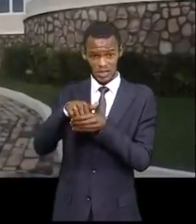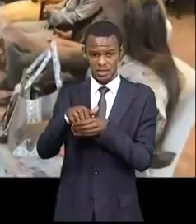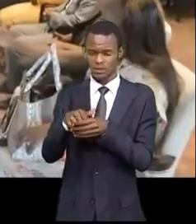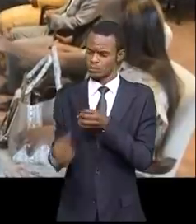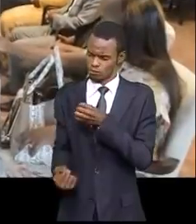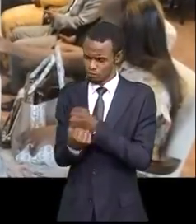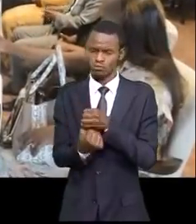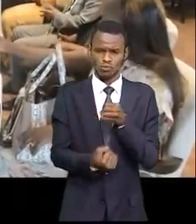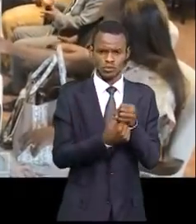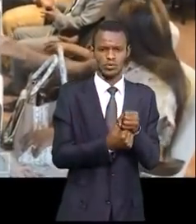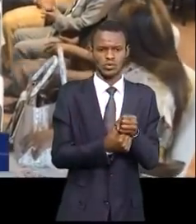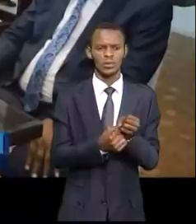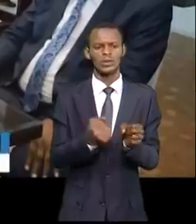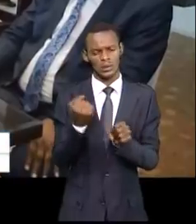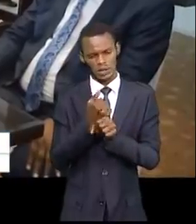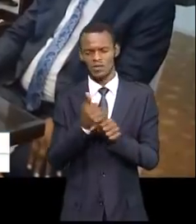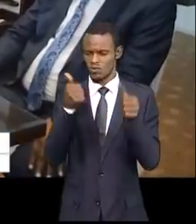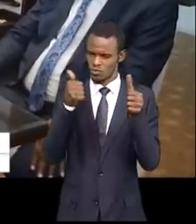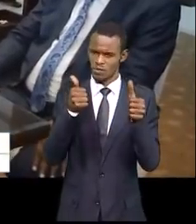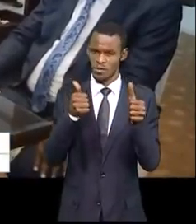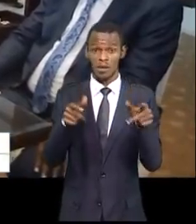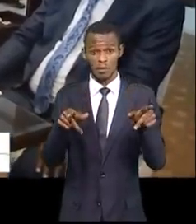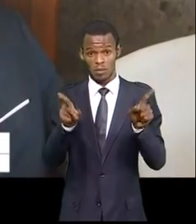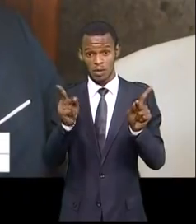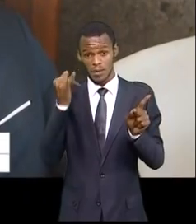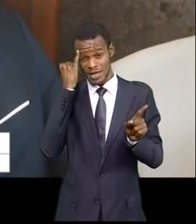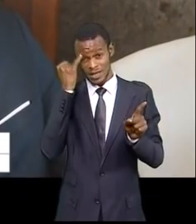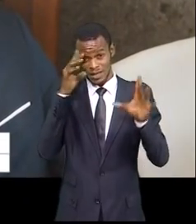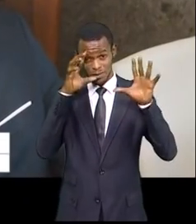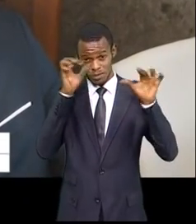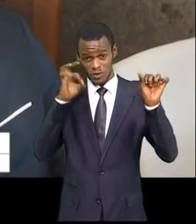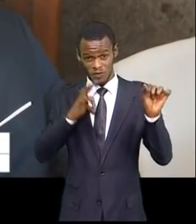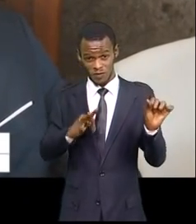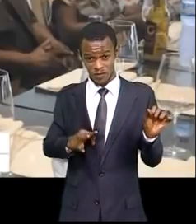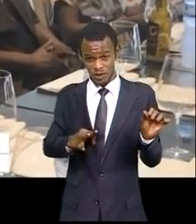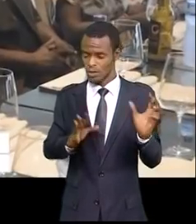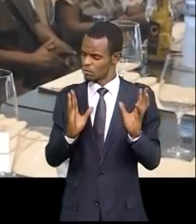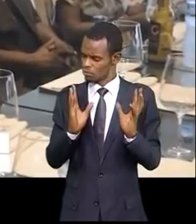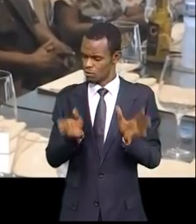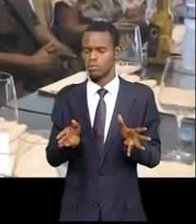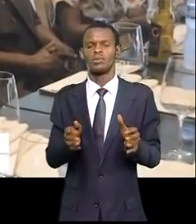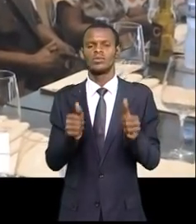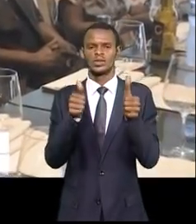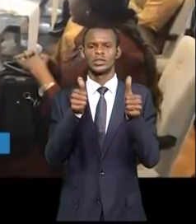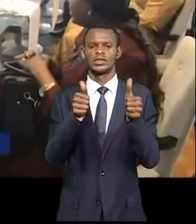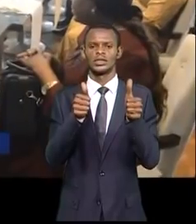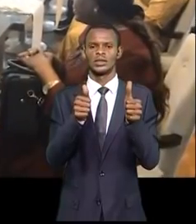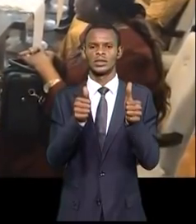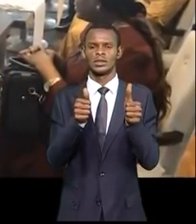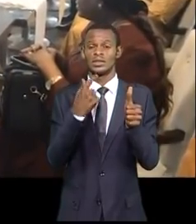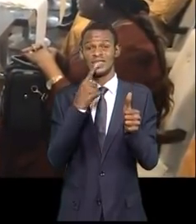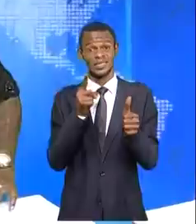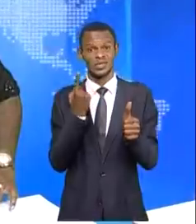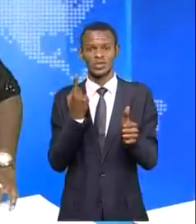responsable afin de rendre effectifs ces plans de relance tard at il reconnu seul on ne peut relever ces